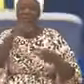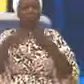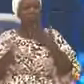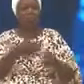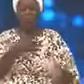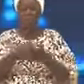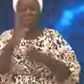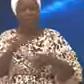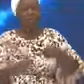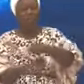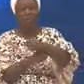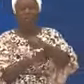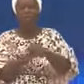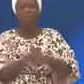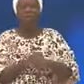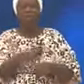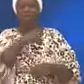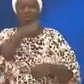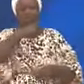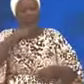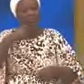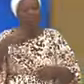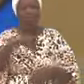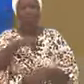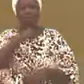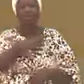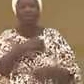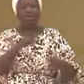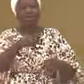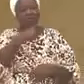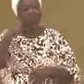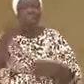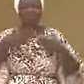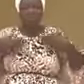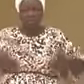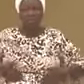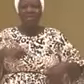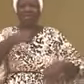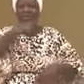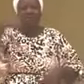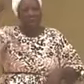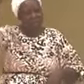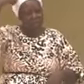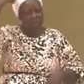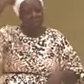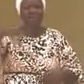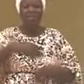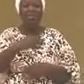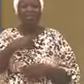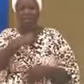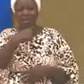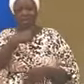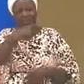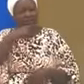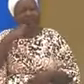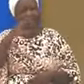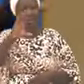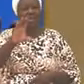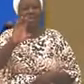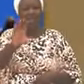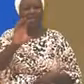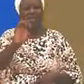ossements desséchés camp d'essai chez cerveau desséché cellules d'essai chez